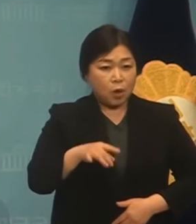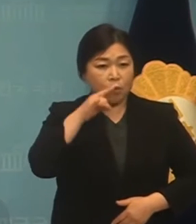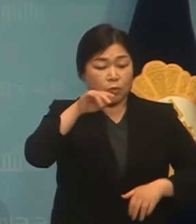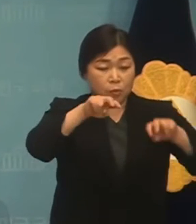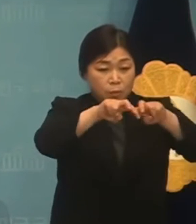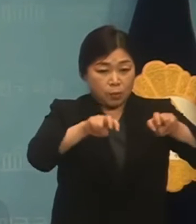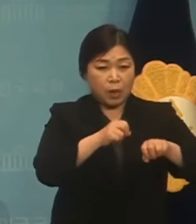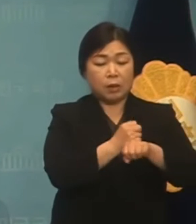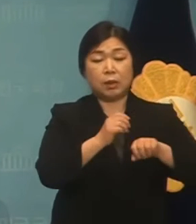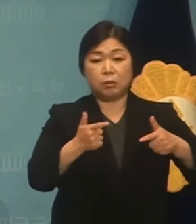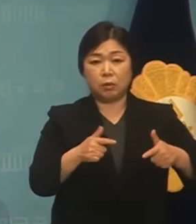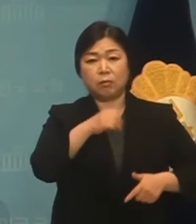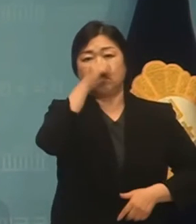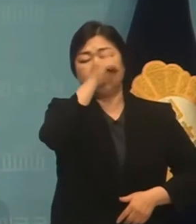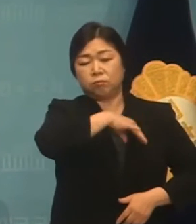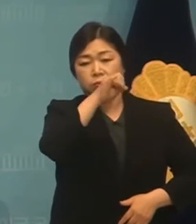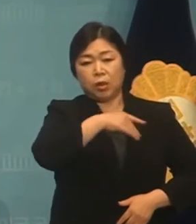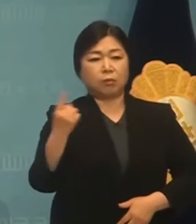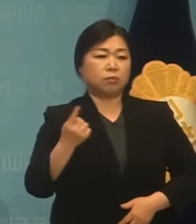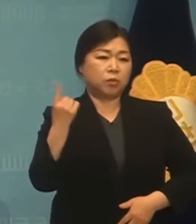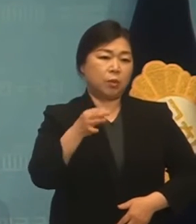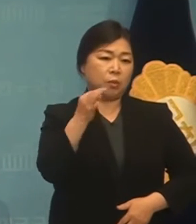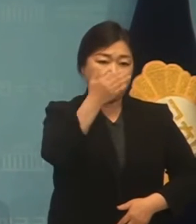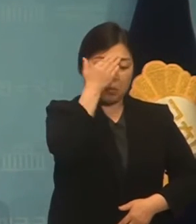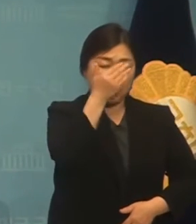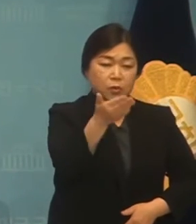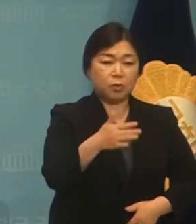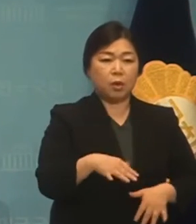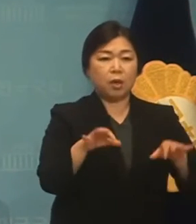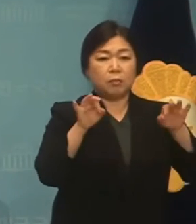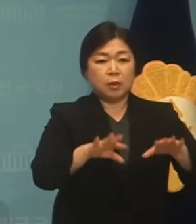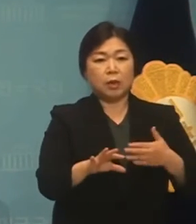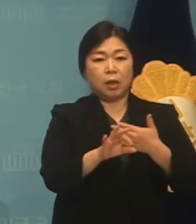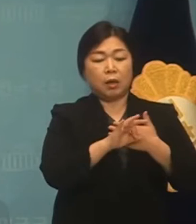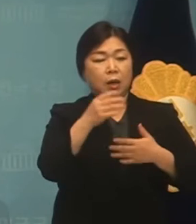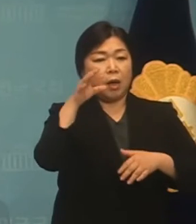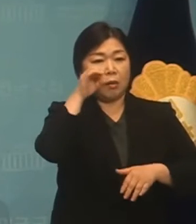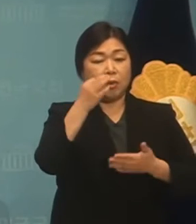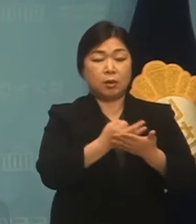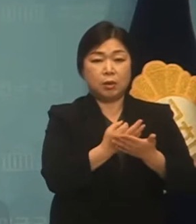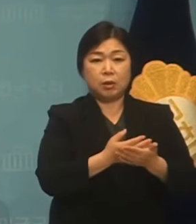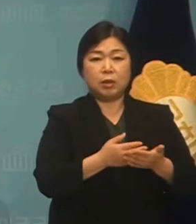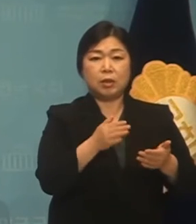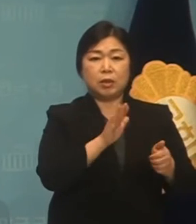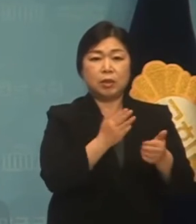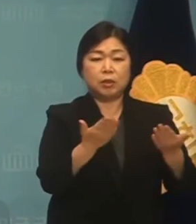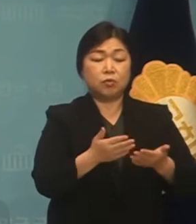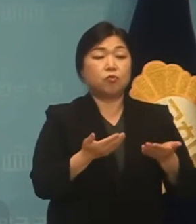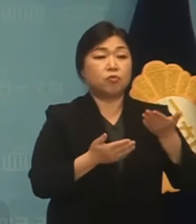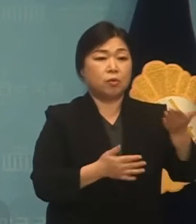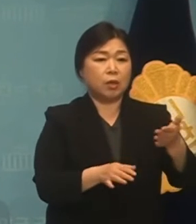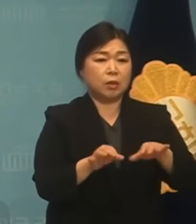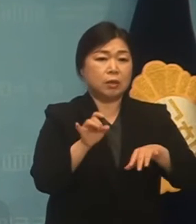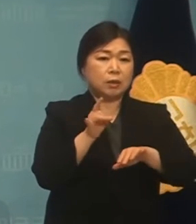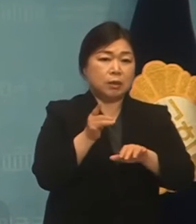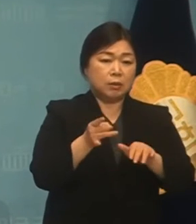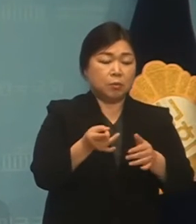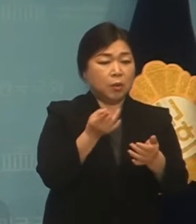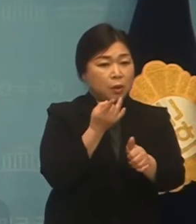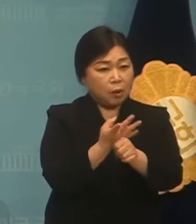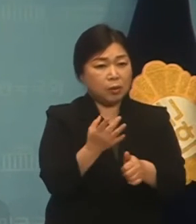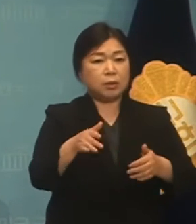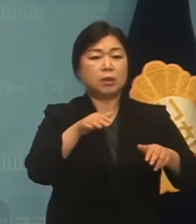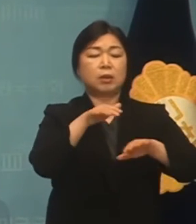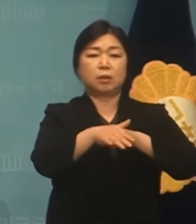고작 몇천만 원, 무료 통신 데이터, 단기 아르바이트 일자를 주겠다는 식의 단순한 발상에서 벗어나야만